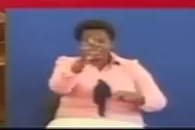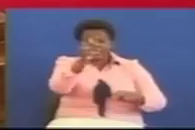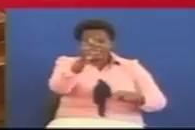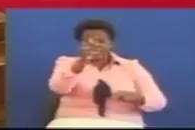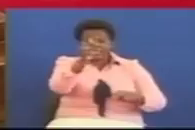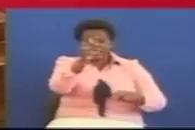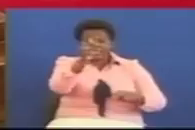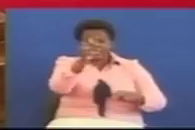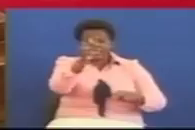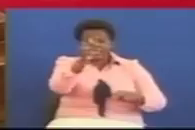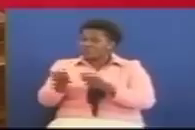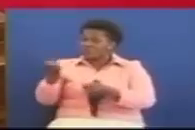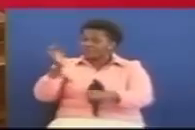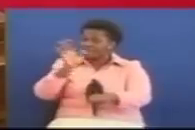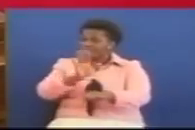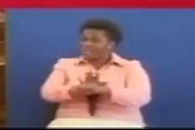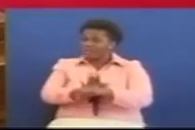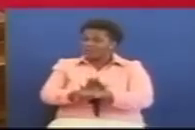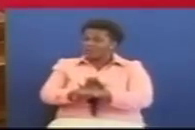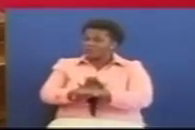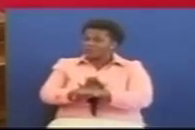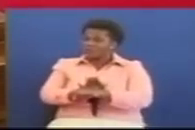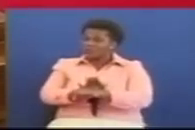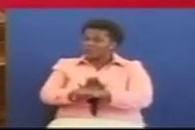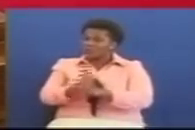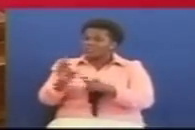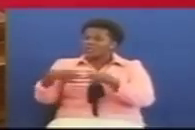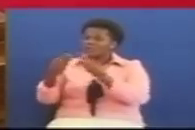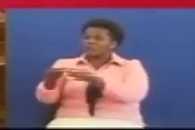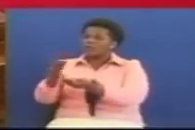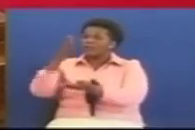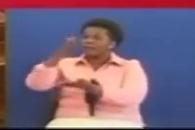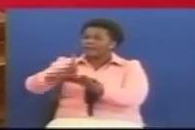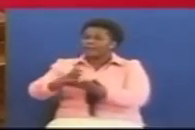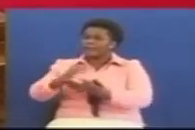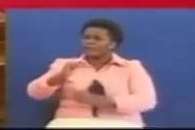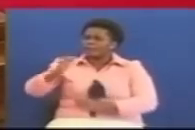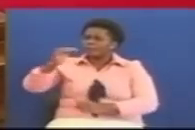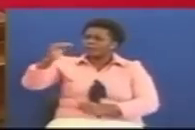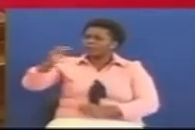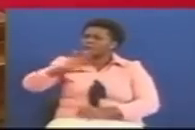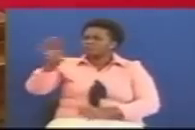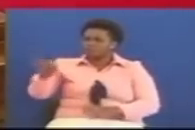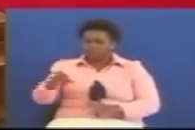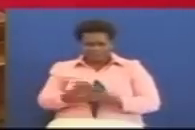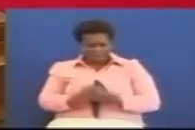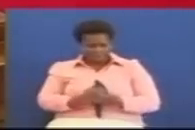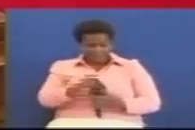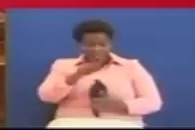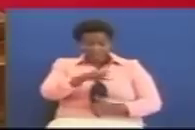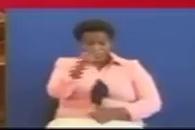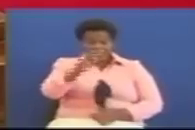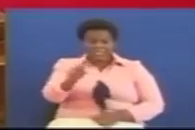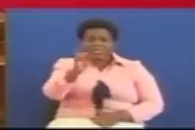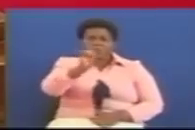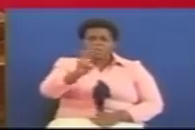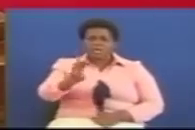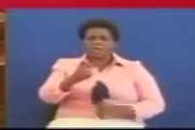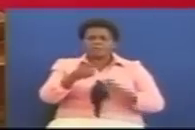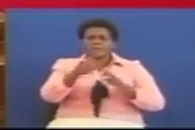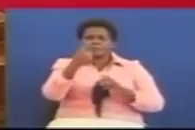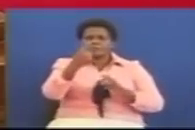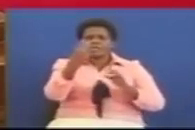za kimahakama katika ngazi zote. Kati ya wilaya 139 zilizopo nchini, ni